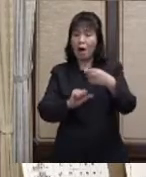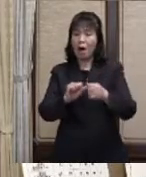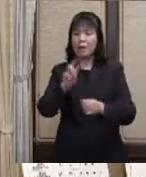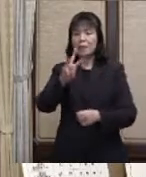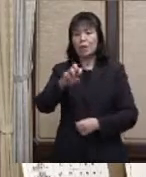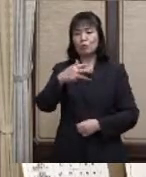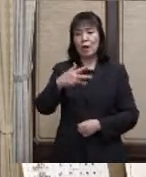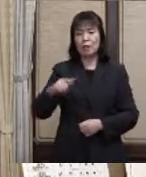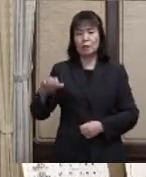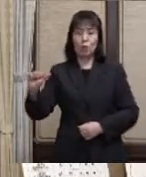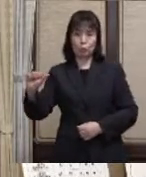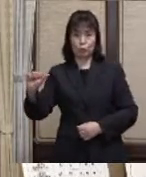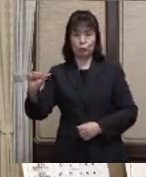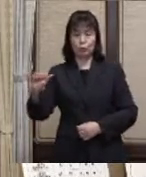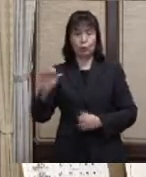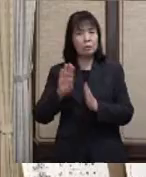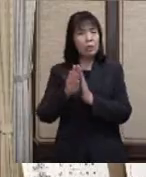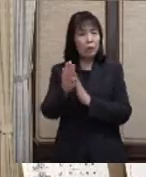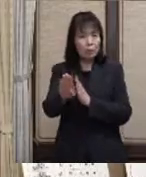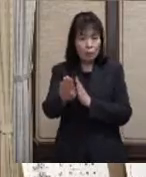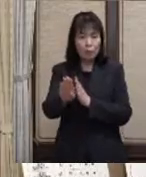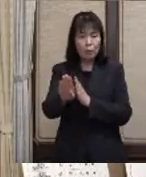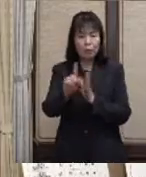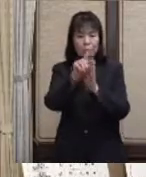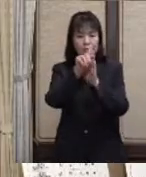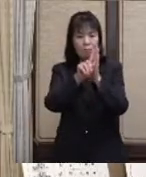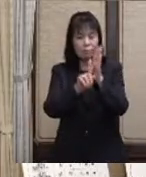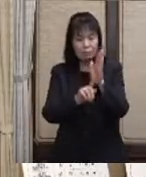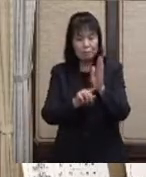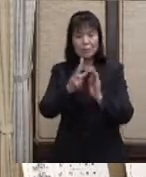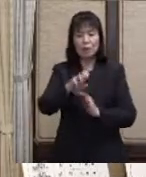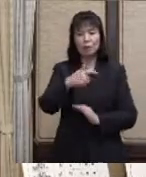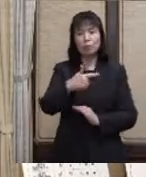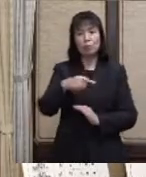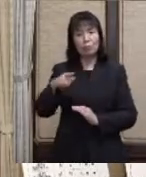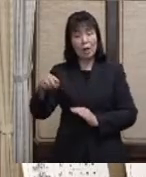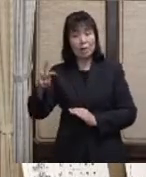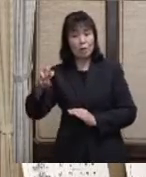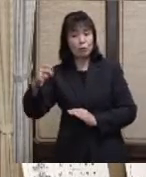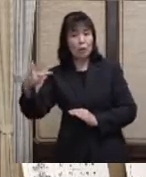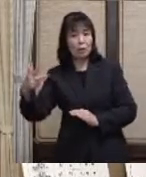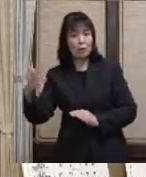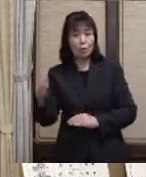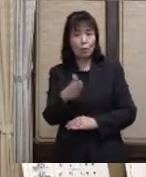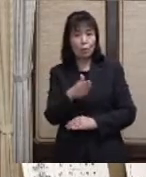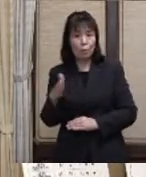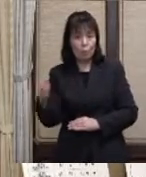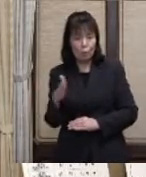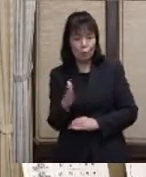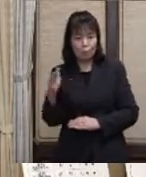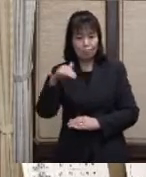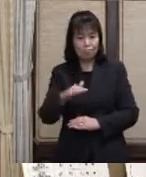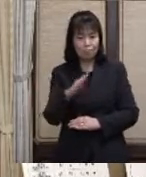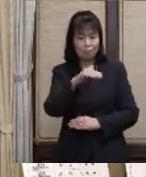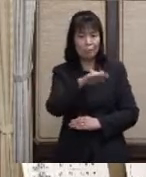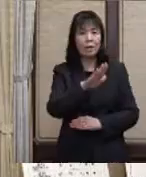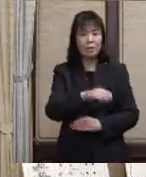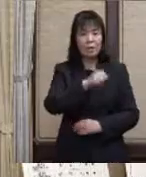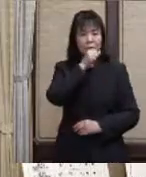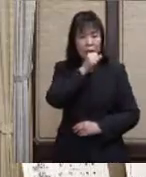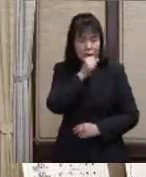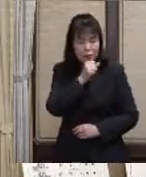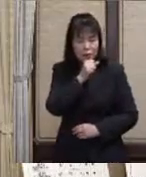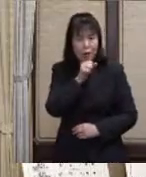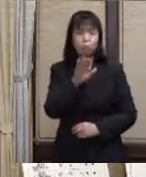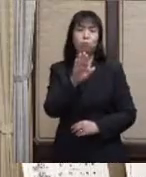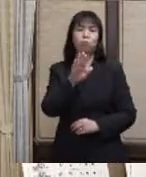38度5分、その後、下がりまして36度から37度台で推移、咳などの症